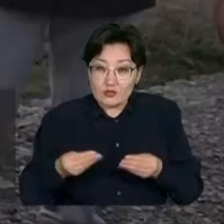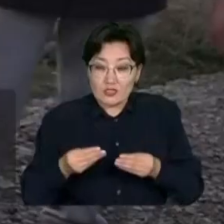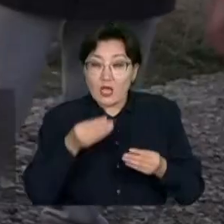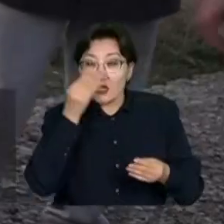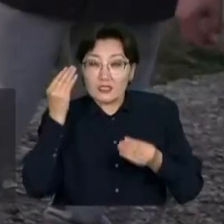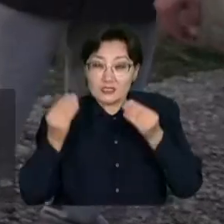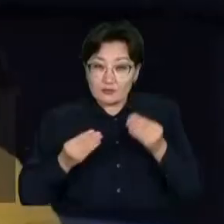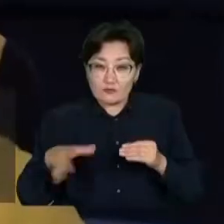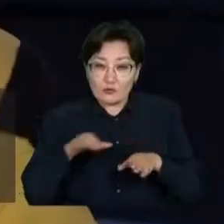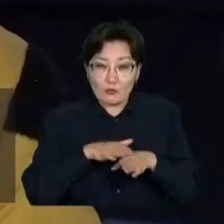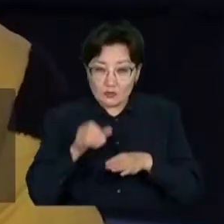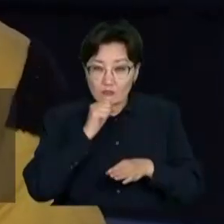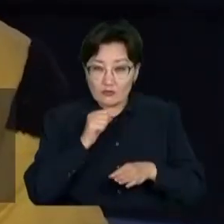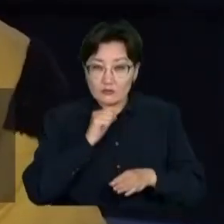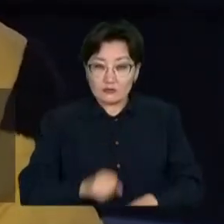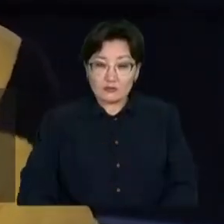сокрушается женщина.